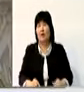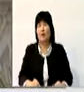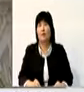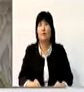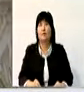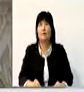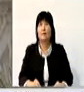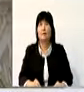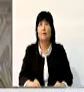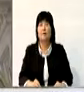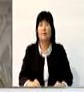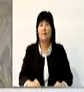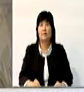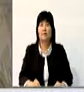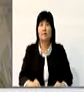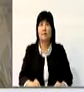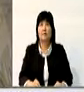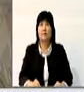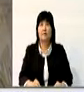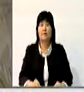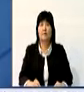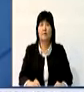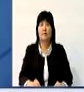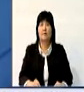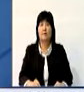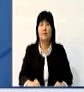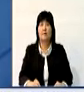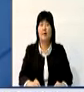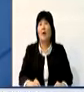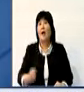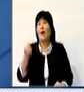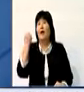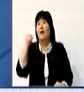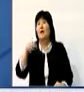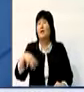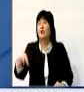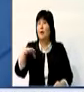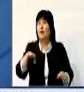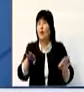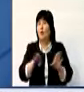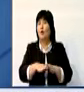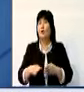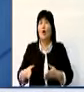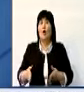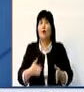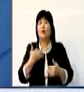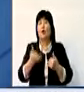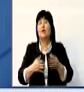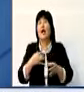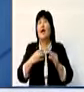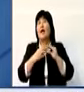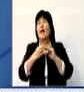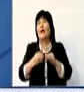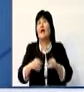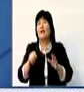Нұрбек Нұрмахан, Қызылорда телеарнасы, Татарстаннан. Жеңіс бәрімізге ортақ ұранымен жолға шыққан халықаралық медиа экспедиция